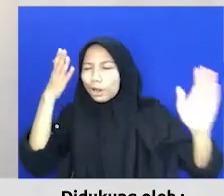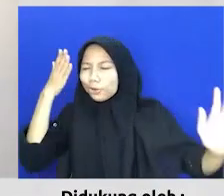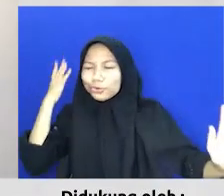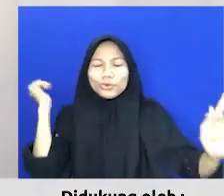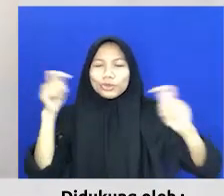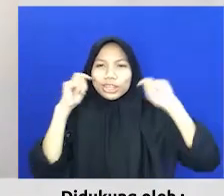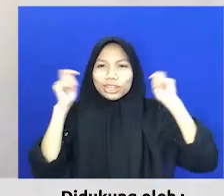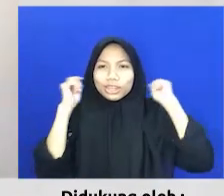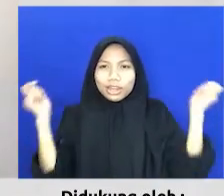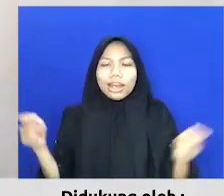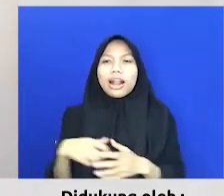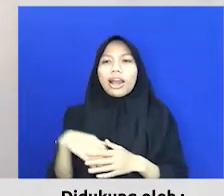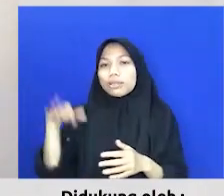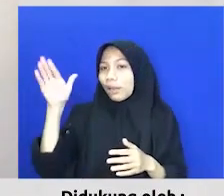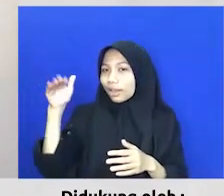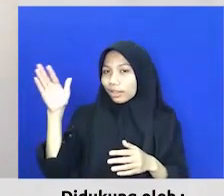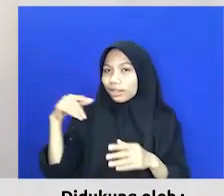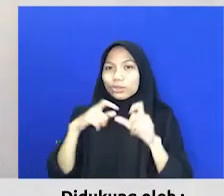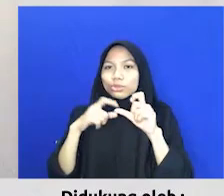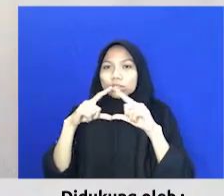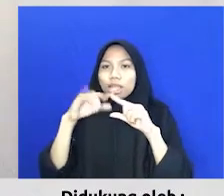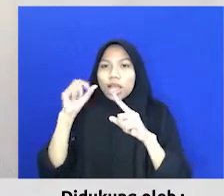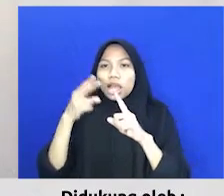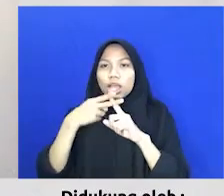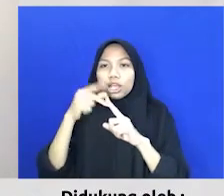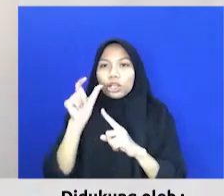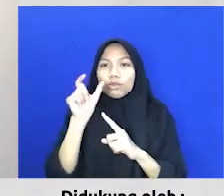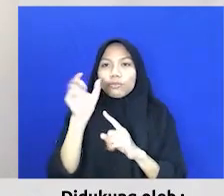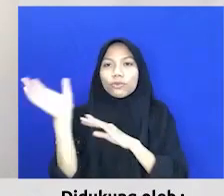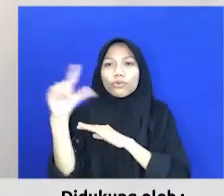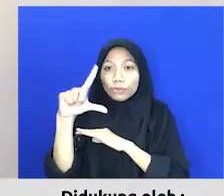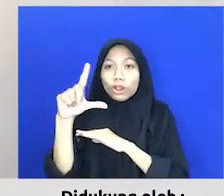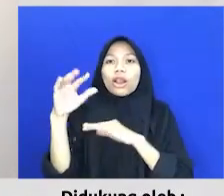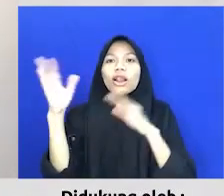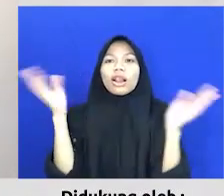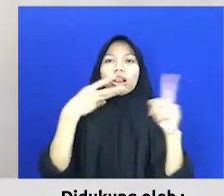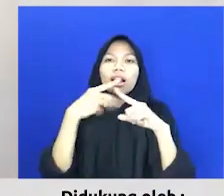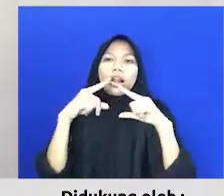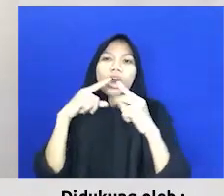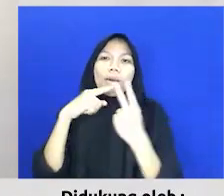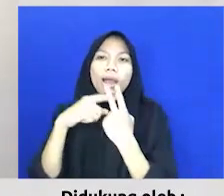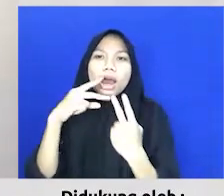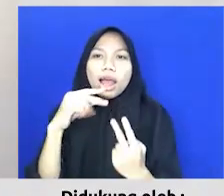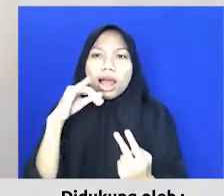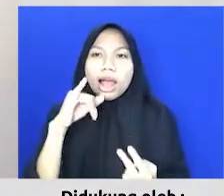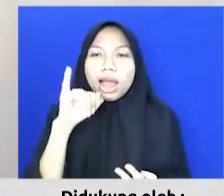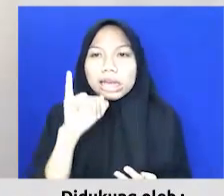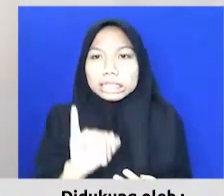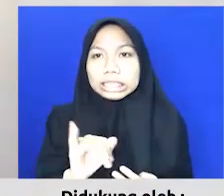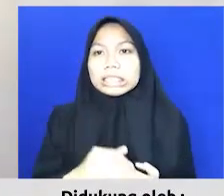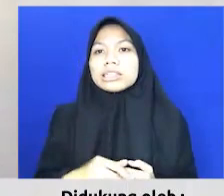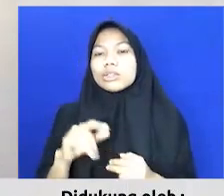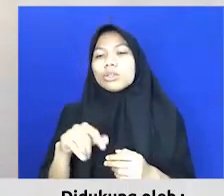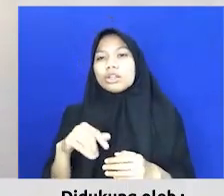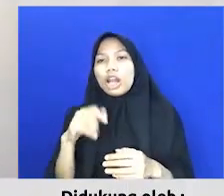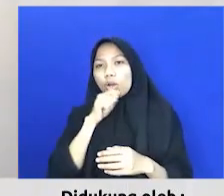Minang itu kan Simarantang, kebetulan Usman itu dari kecil tuh suka nonton itu ya. Ada randai Simarantang namanya ya.